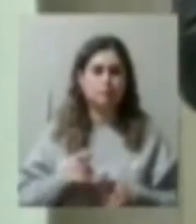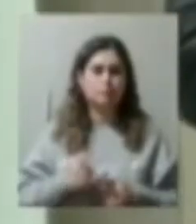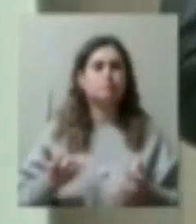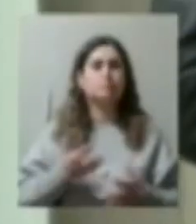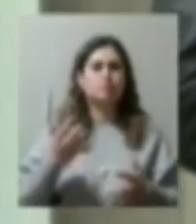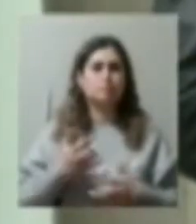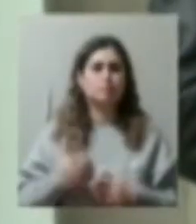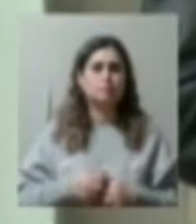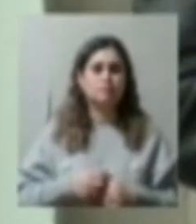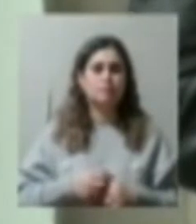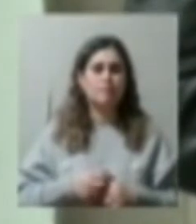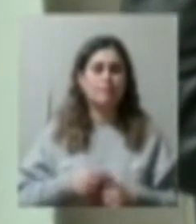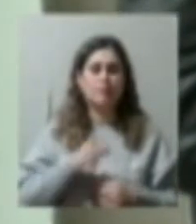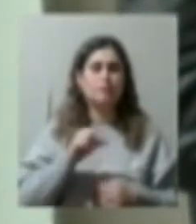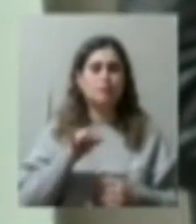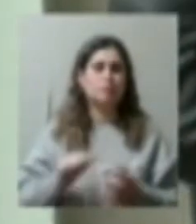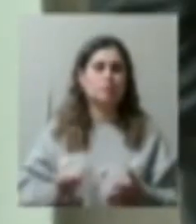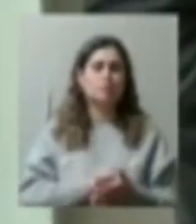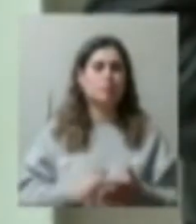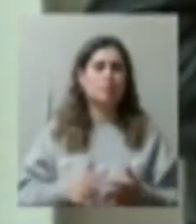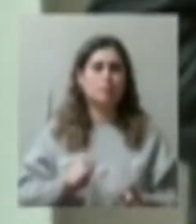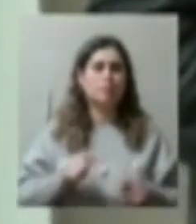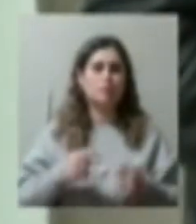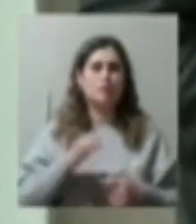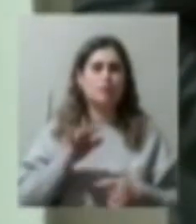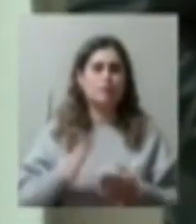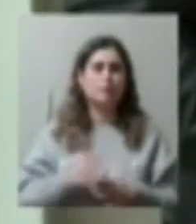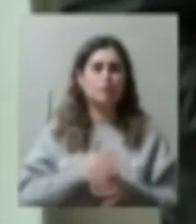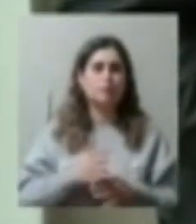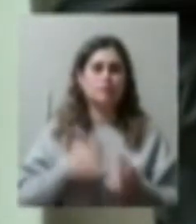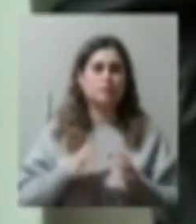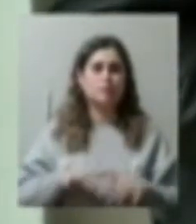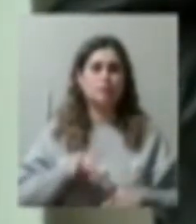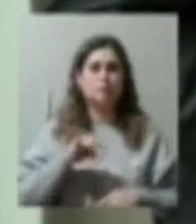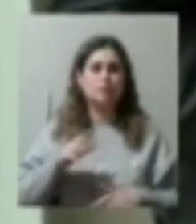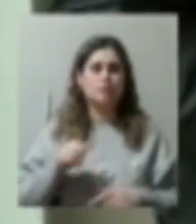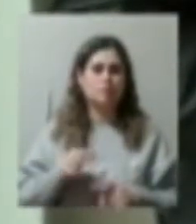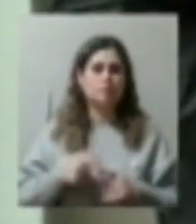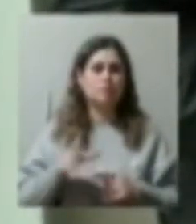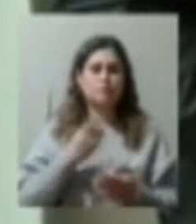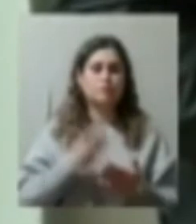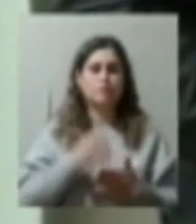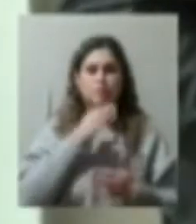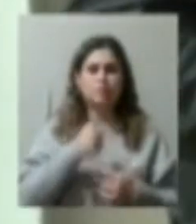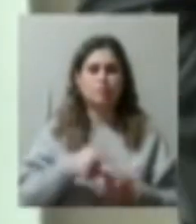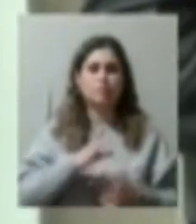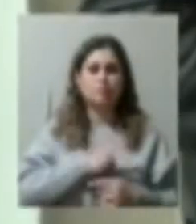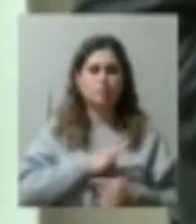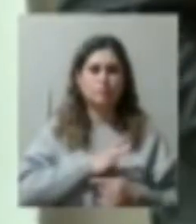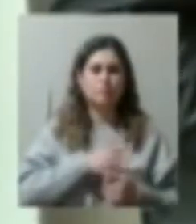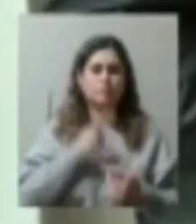зберігаються. Тут знаходяться документи, які передав нам архівний відділ Херсонської міської ради. У свій час ще був